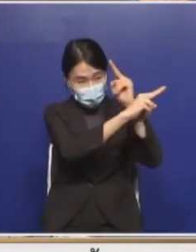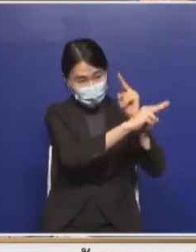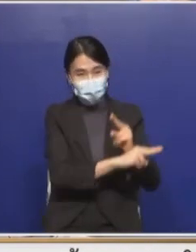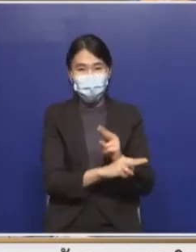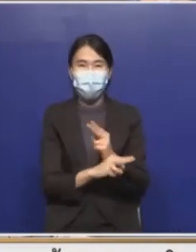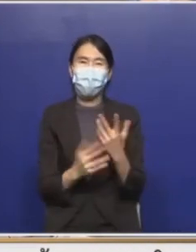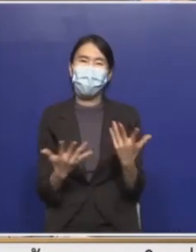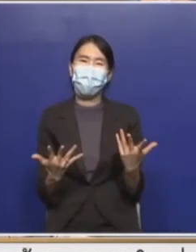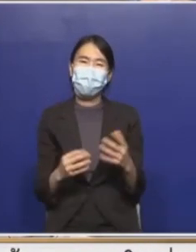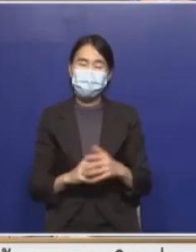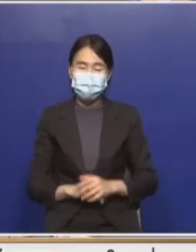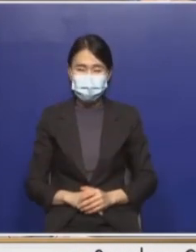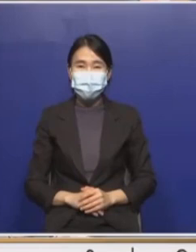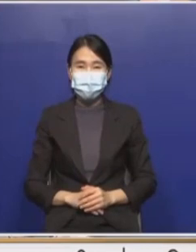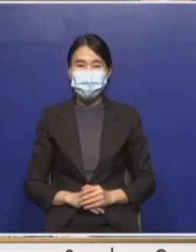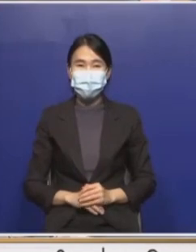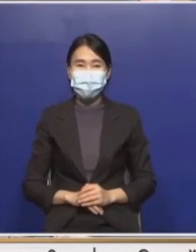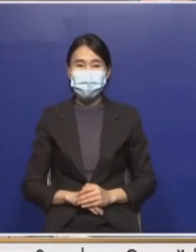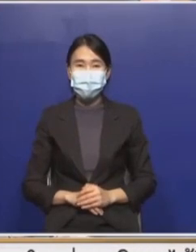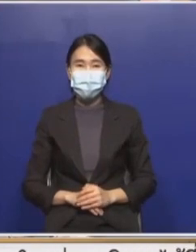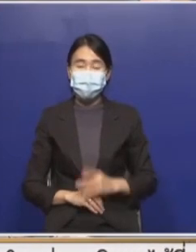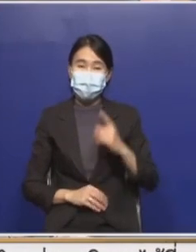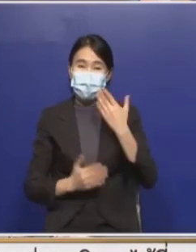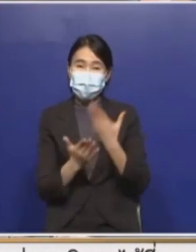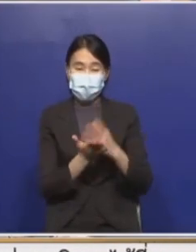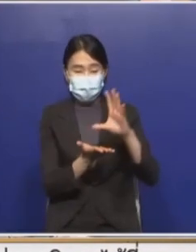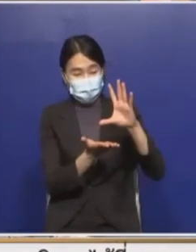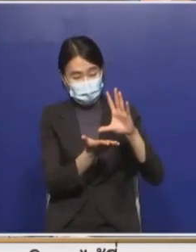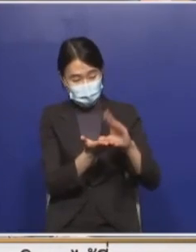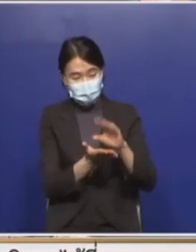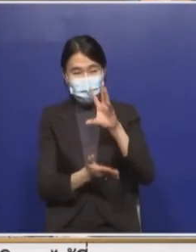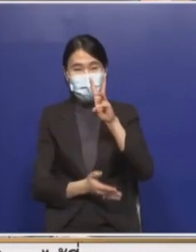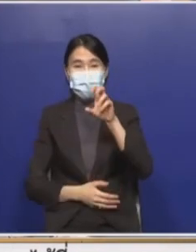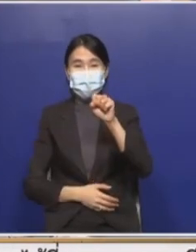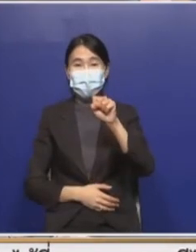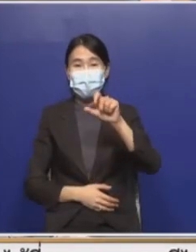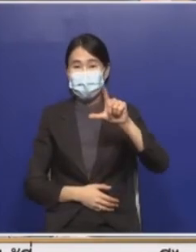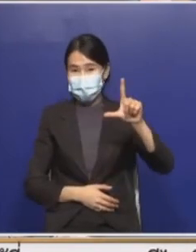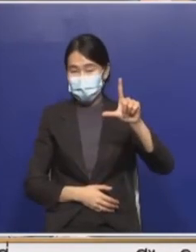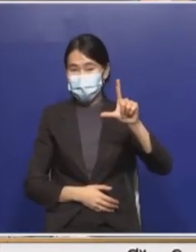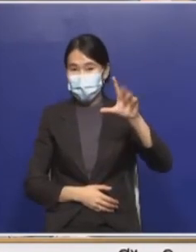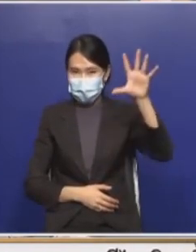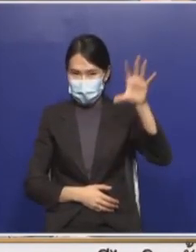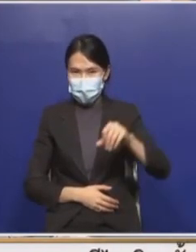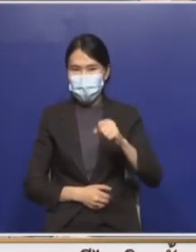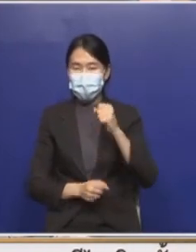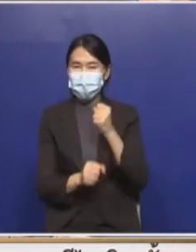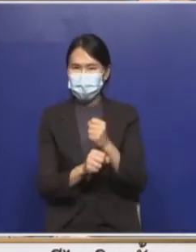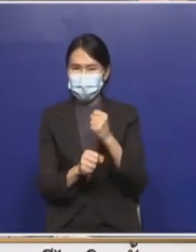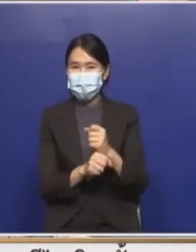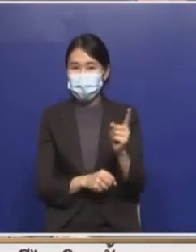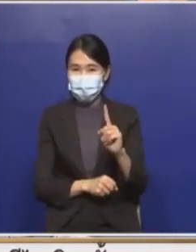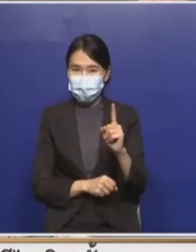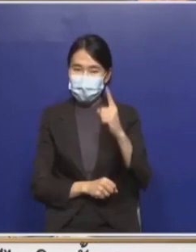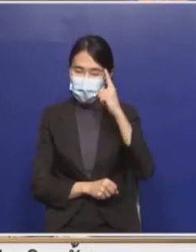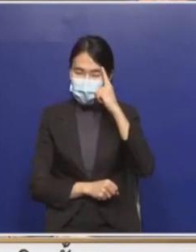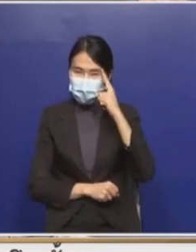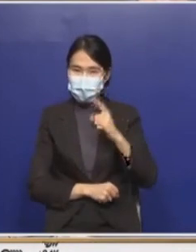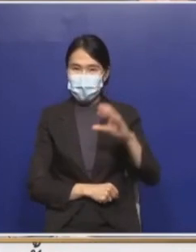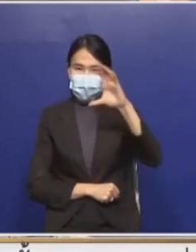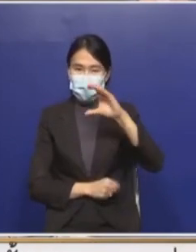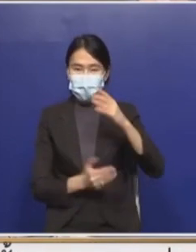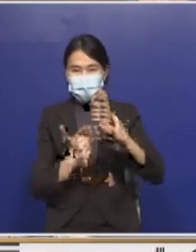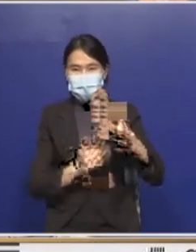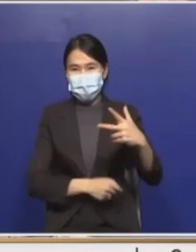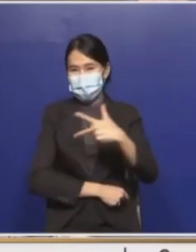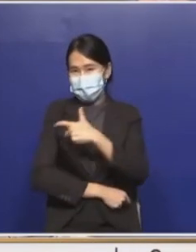ๆตัดงบลงทุน 600,000 ล้านเอามาเพื่อหาวัคซีนทั้